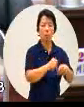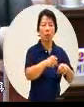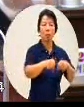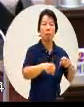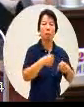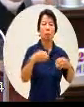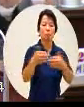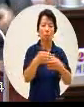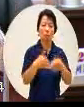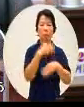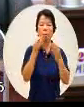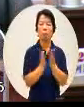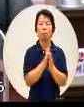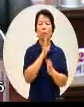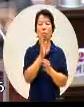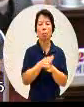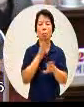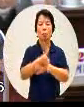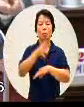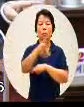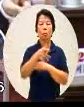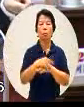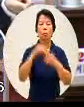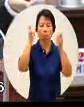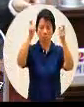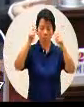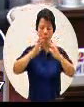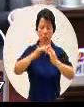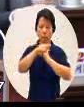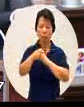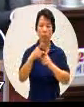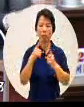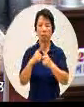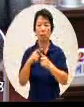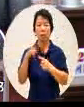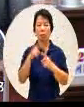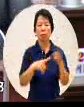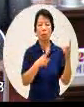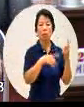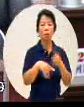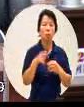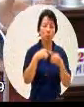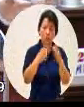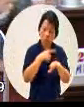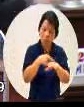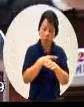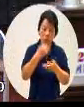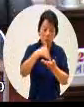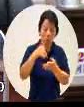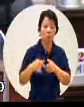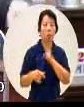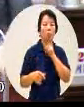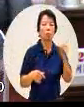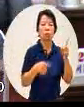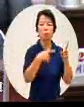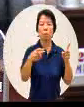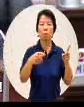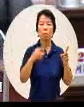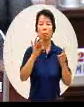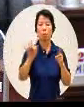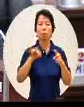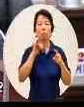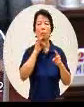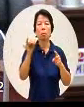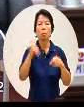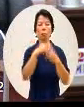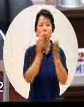交通工具都超過高雄市的人口我講的人口是從一歲到一百歲的照理來講十八歲以下是不能騎汽